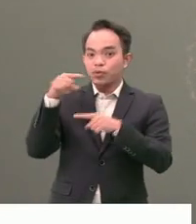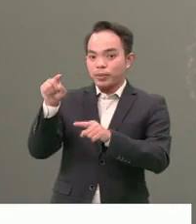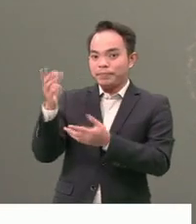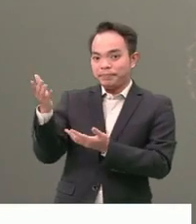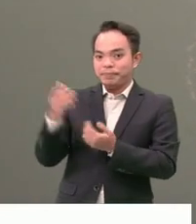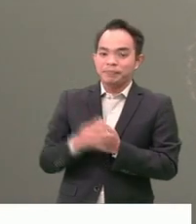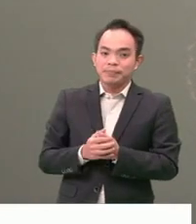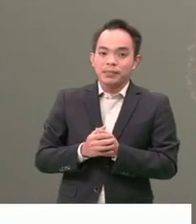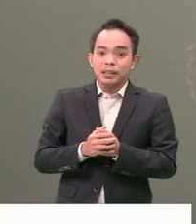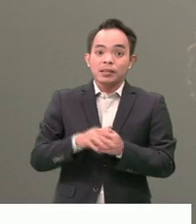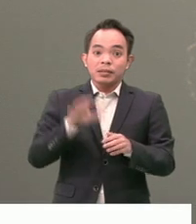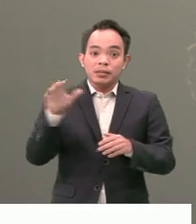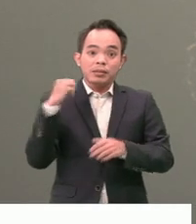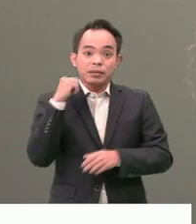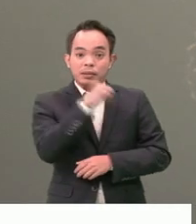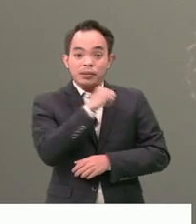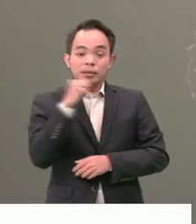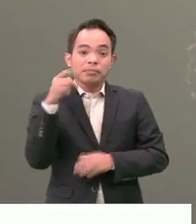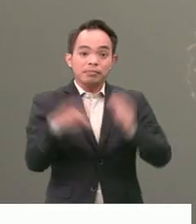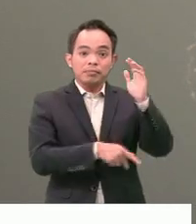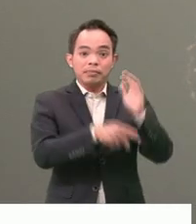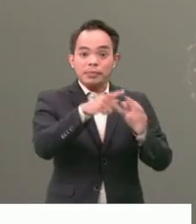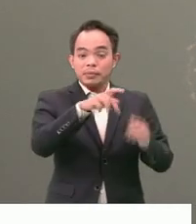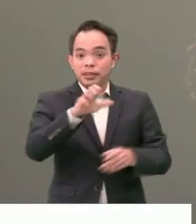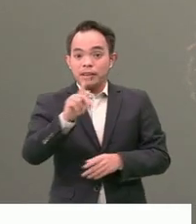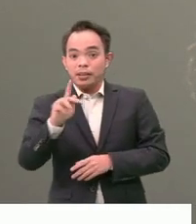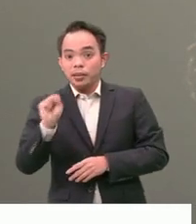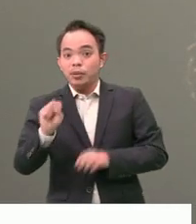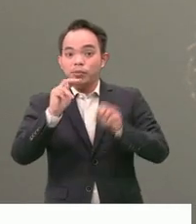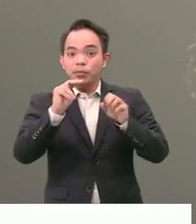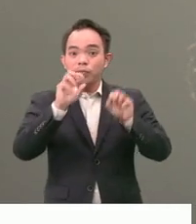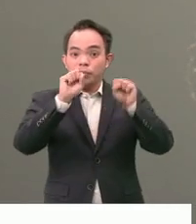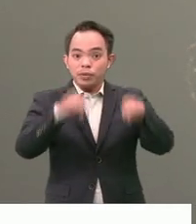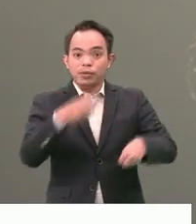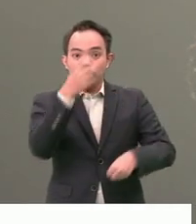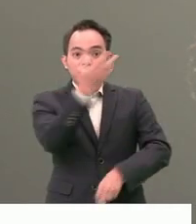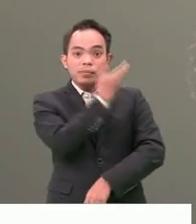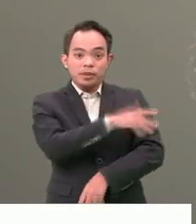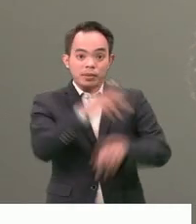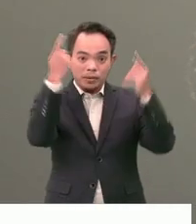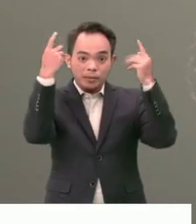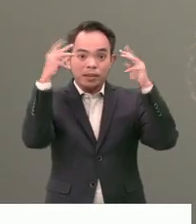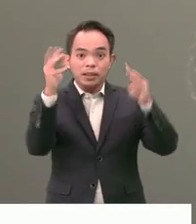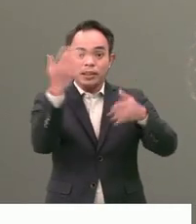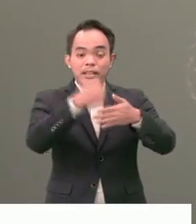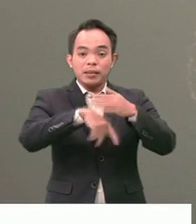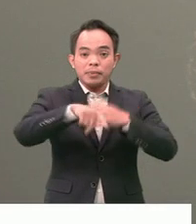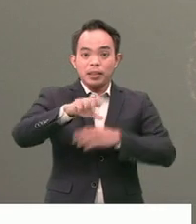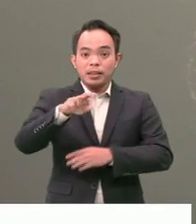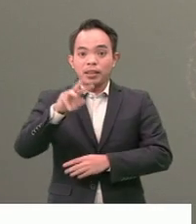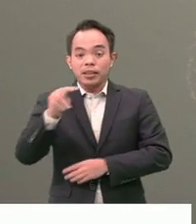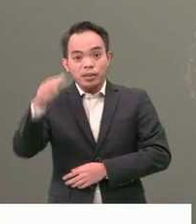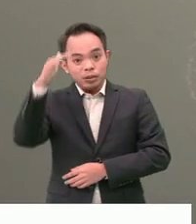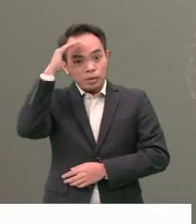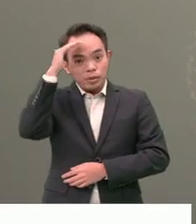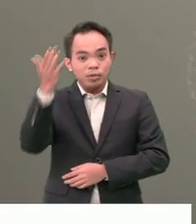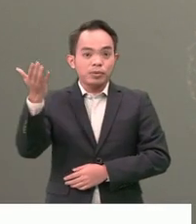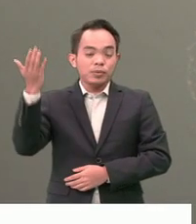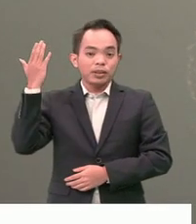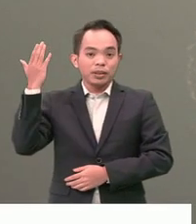jawapan beliau. Menurut ahli Parlimen Pekan itu, ia dapat dilihat menerusi kempen bekas Perdana Menteri itu dalam pilihan raya negeri Johor baru-baru